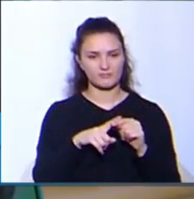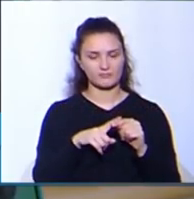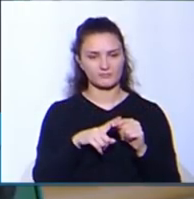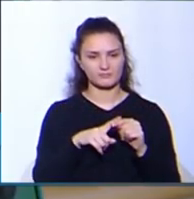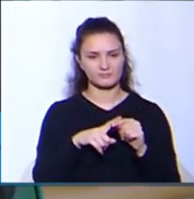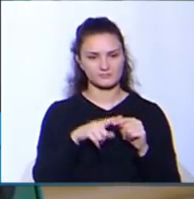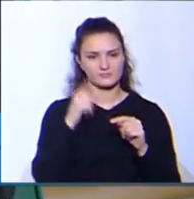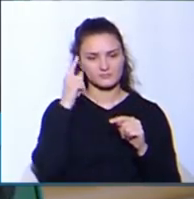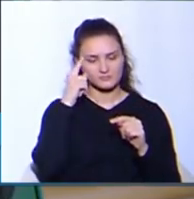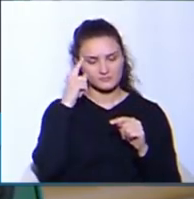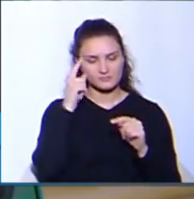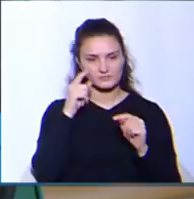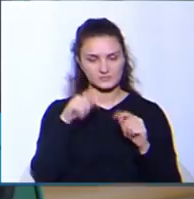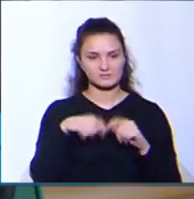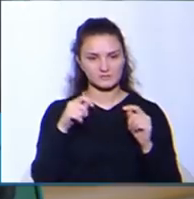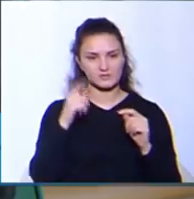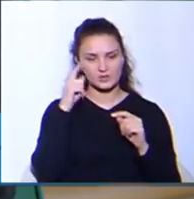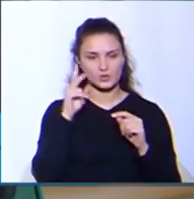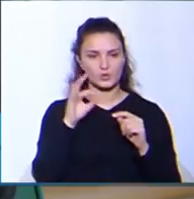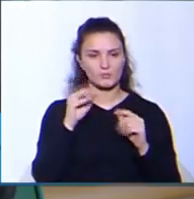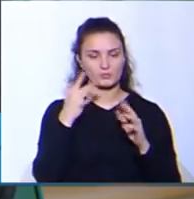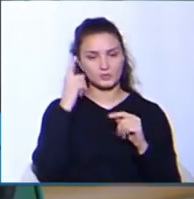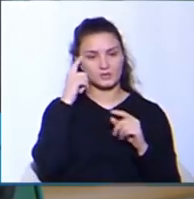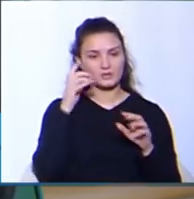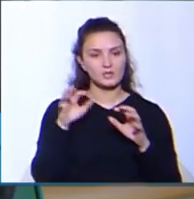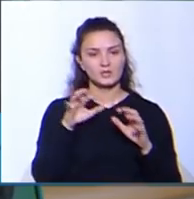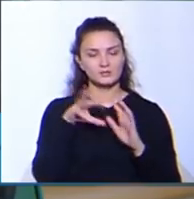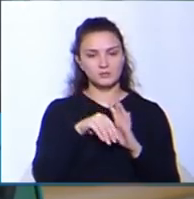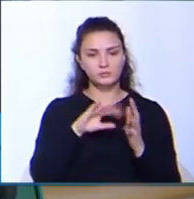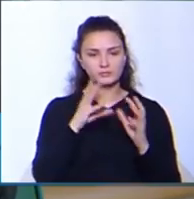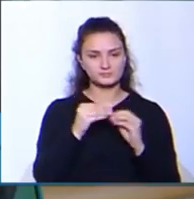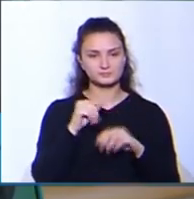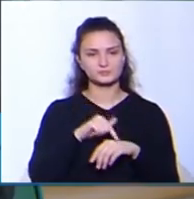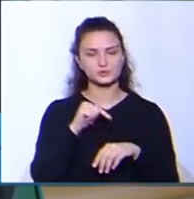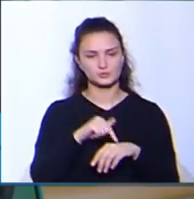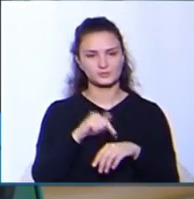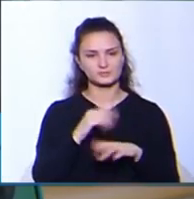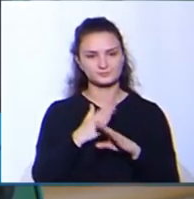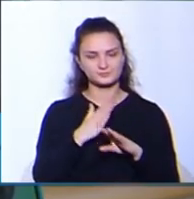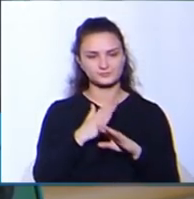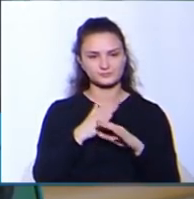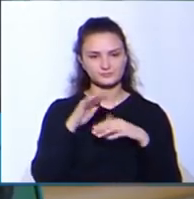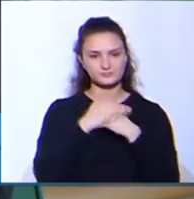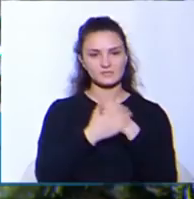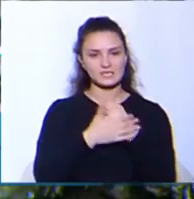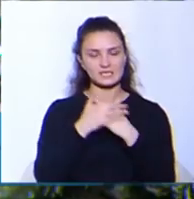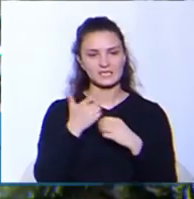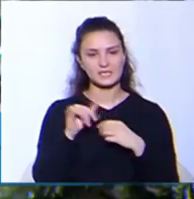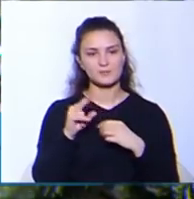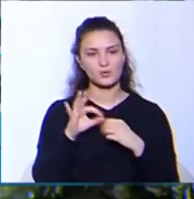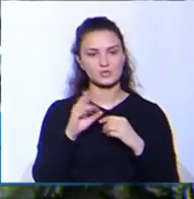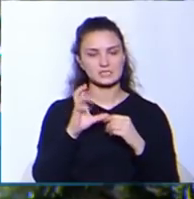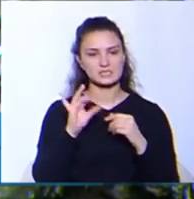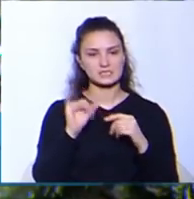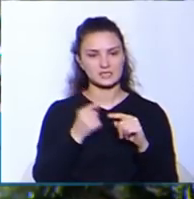ღრმა კომამდე მიყვანას თუ თავის ტვინში მოგეხსენებათ რომ ყველაზე მგრძნობელია განსაკუთრებით ქერქი გიპოქსიის მოად და